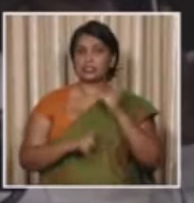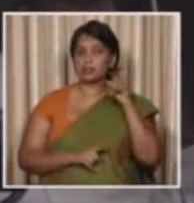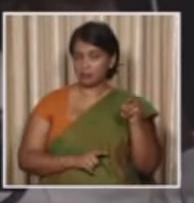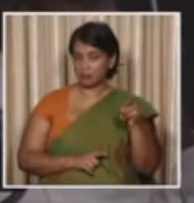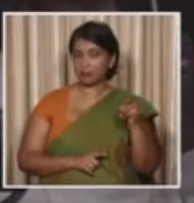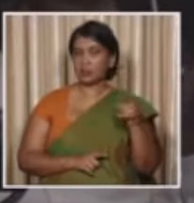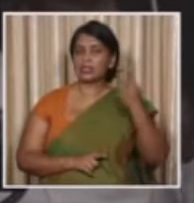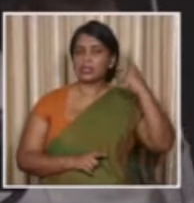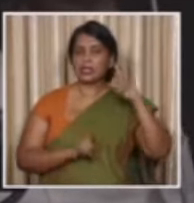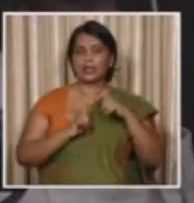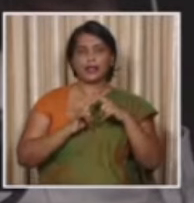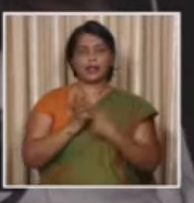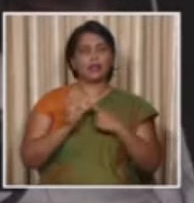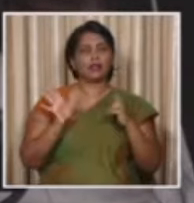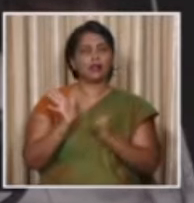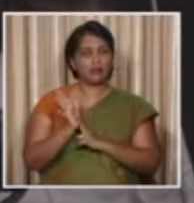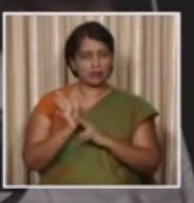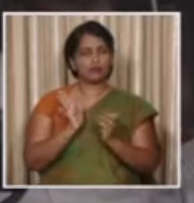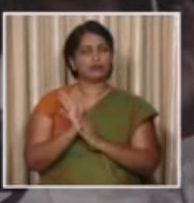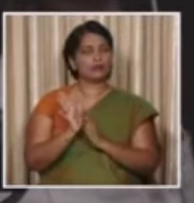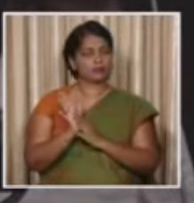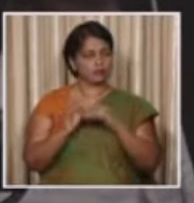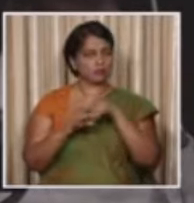සභාපතිවරයාට. ඊයේ ඉරාන් වික්‍රමරත්න මැතිතුමා මේ කමිටුවේ